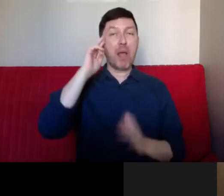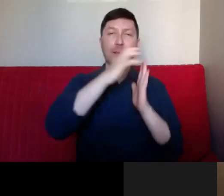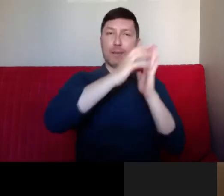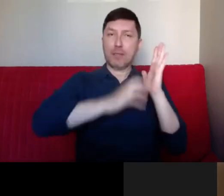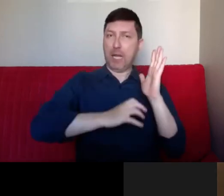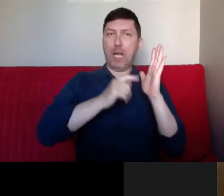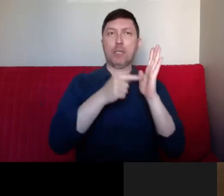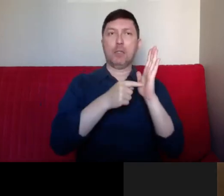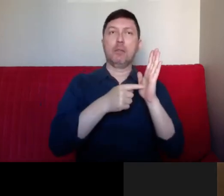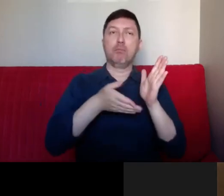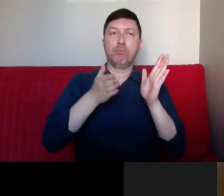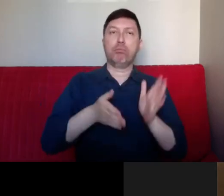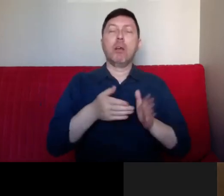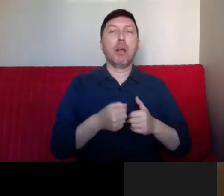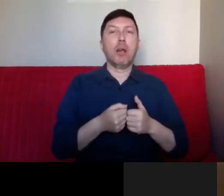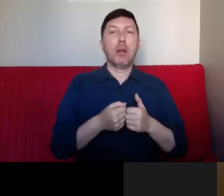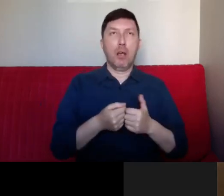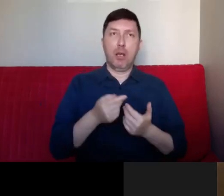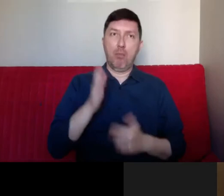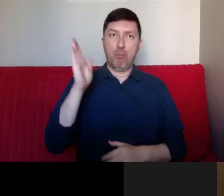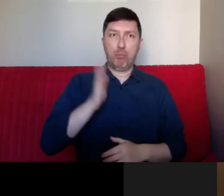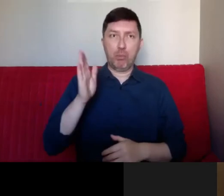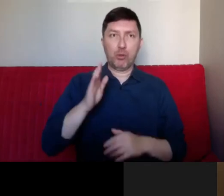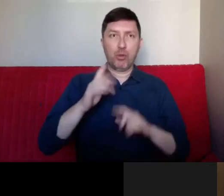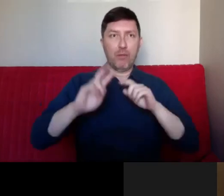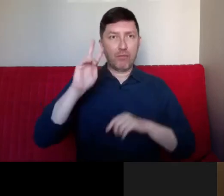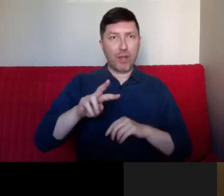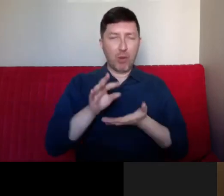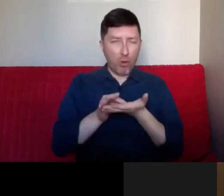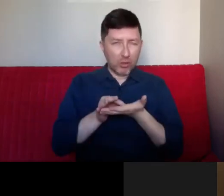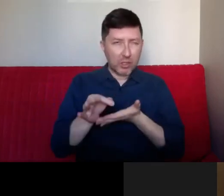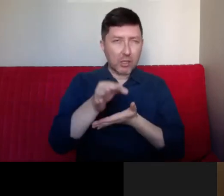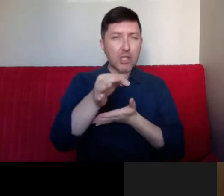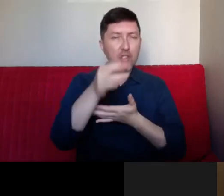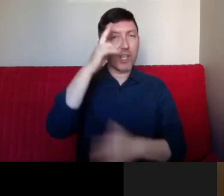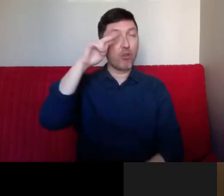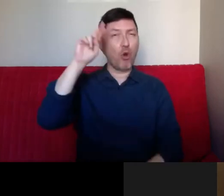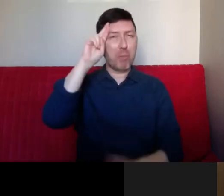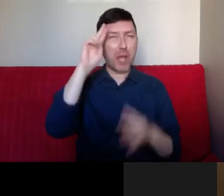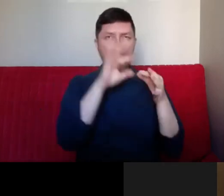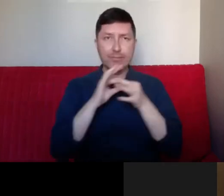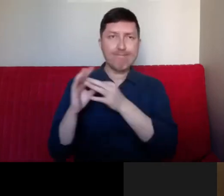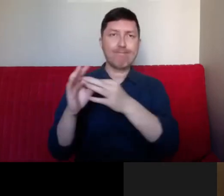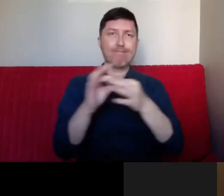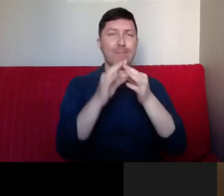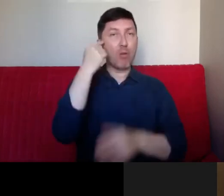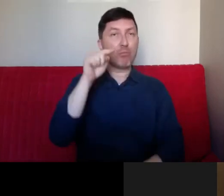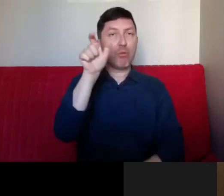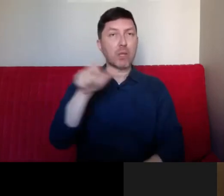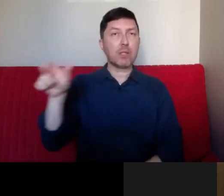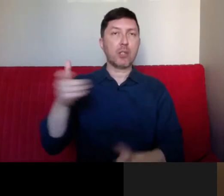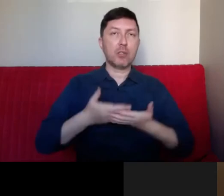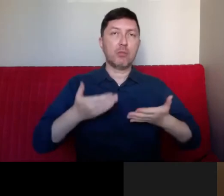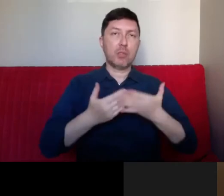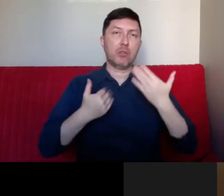nécessité bien sûr très grande de définir cette stratégie européenne pour les personnes en situation de